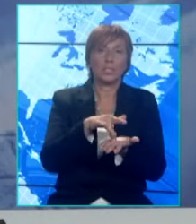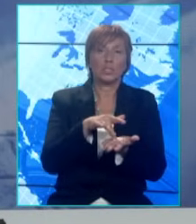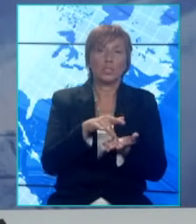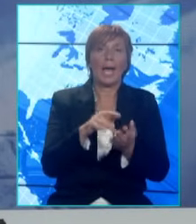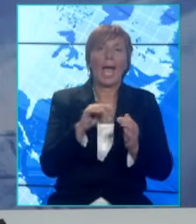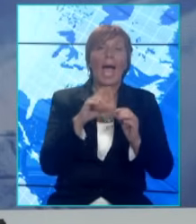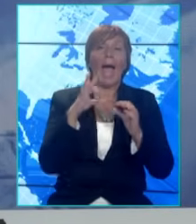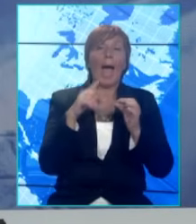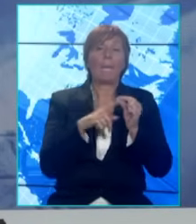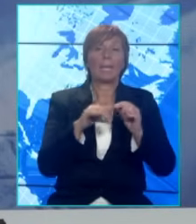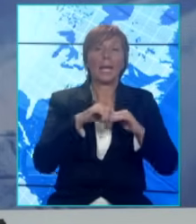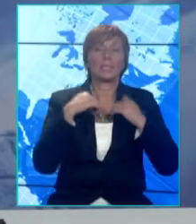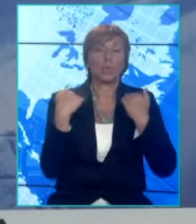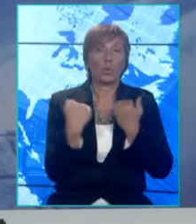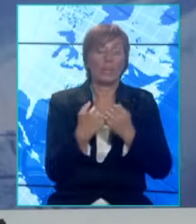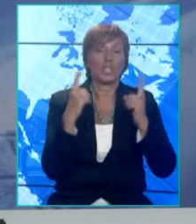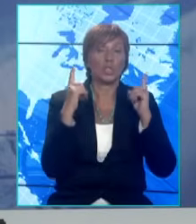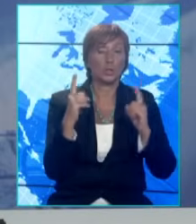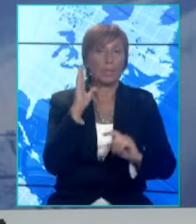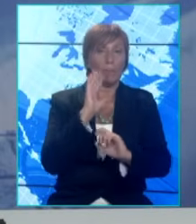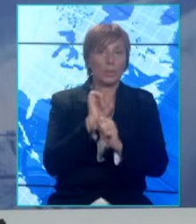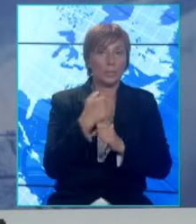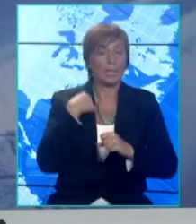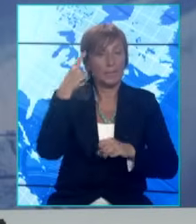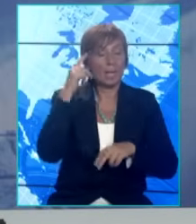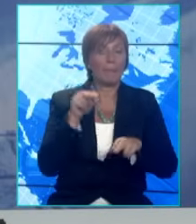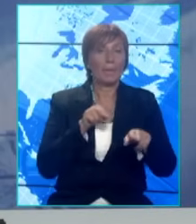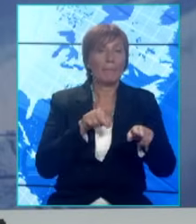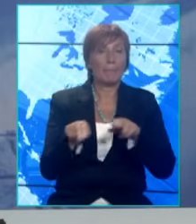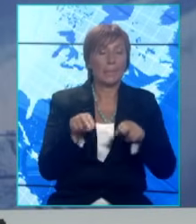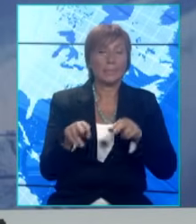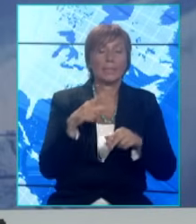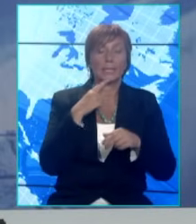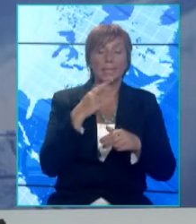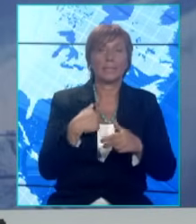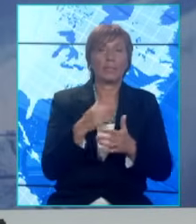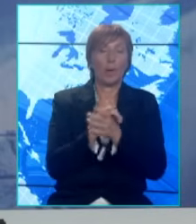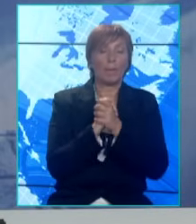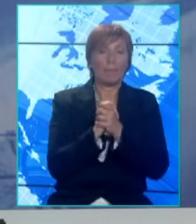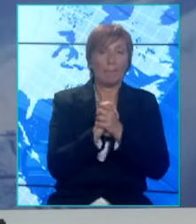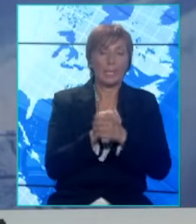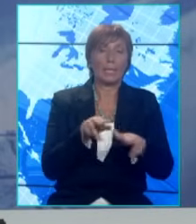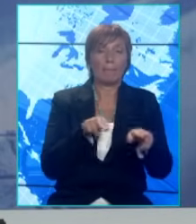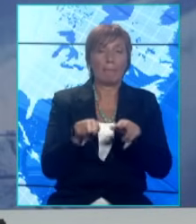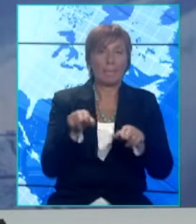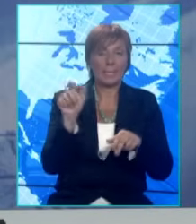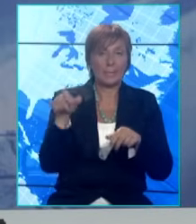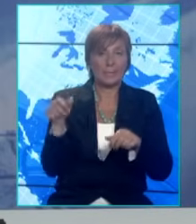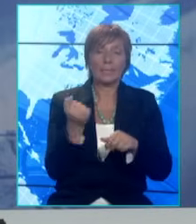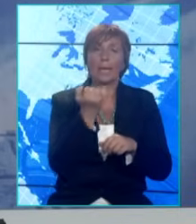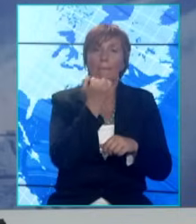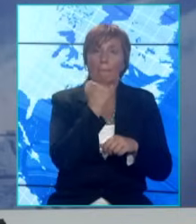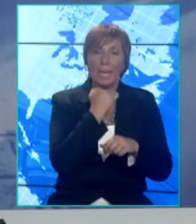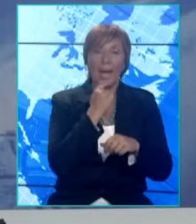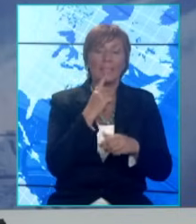apelacionog vijeća suda Bosne i Hercegovine. Ja znam da ministar Bunoza zajedno sa svojim suradnicima i kolegama, ministrima pravde